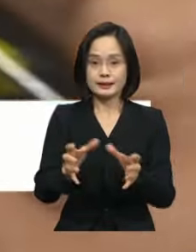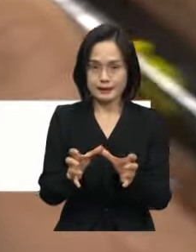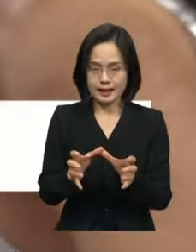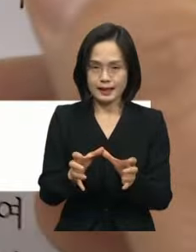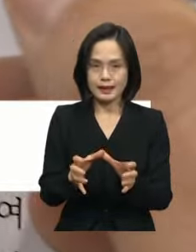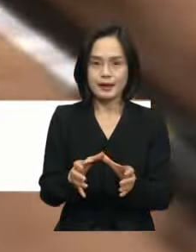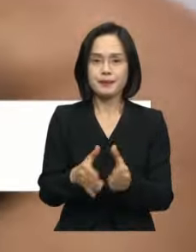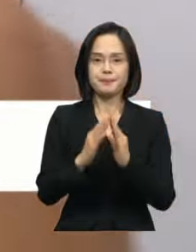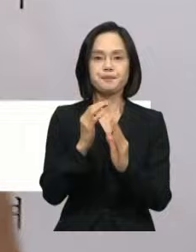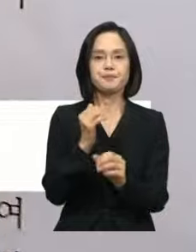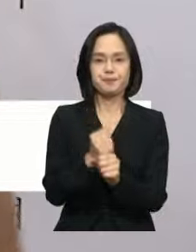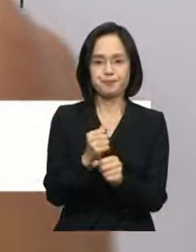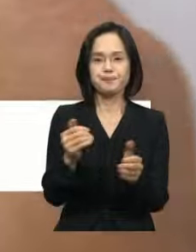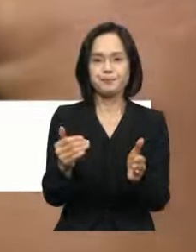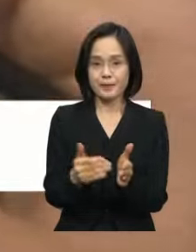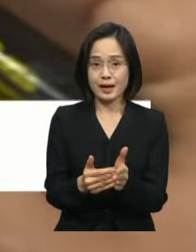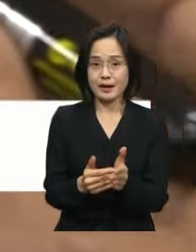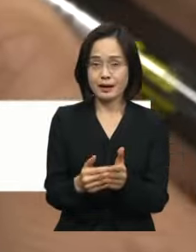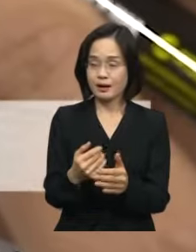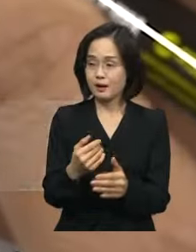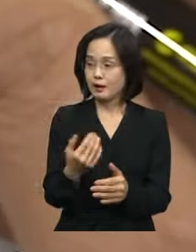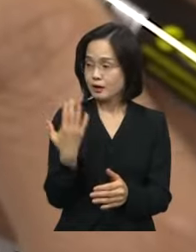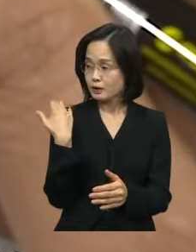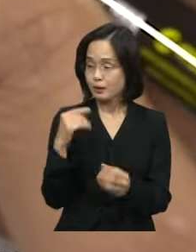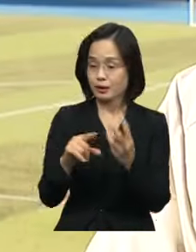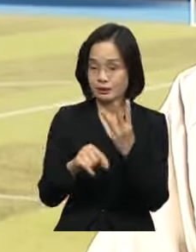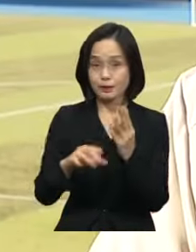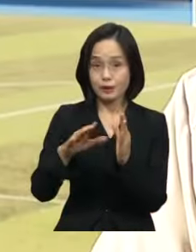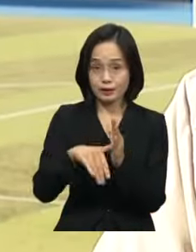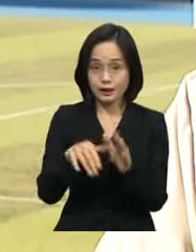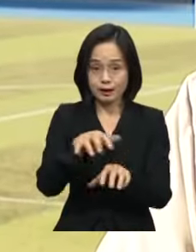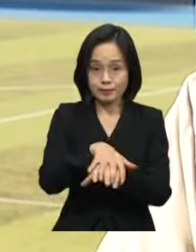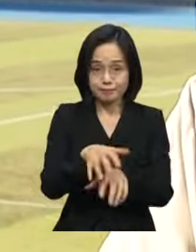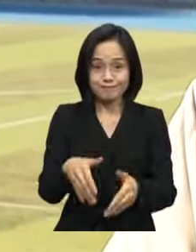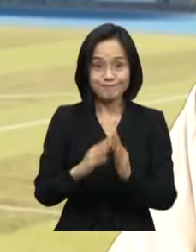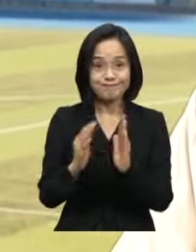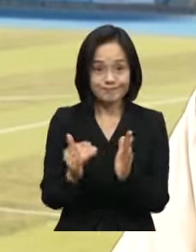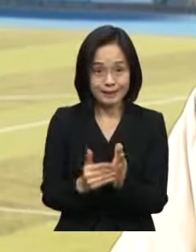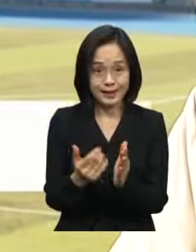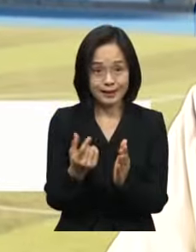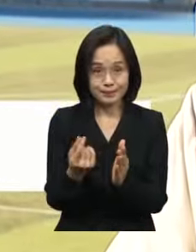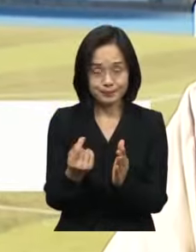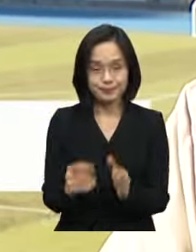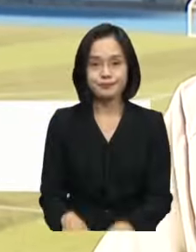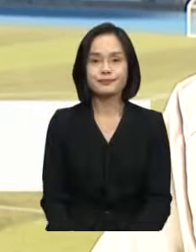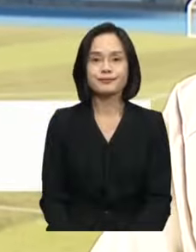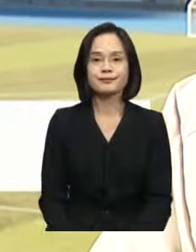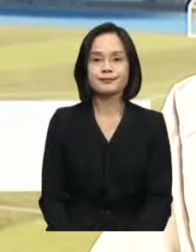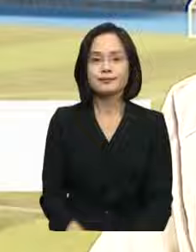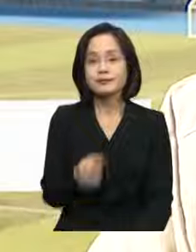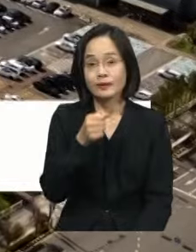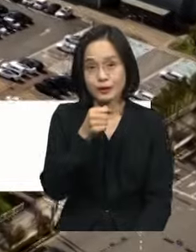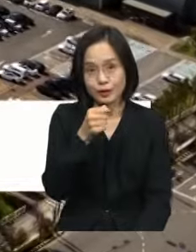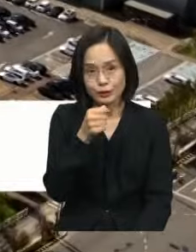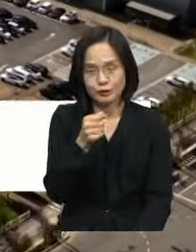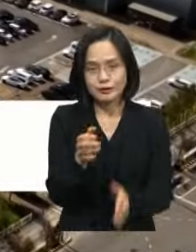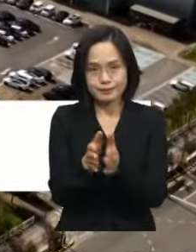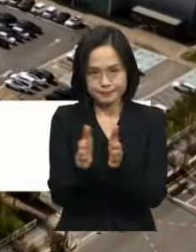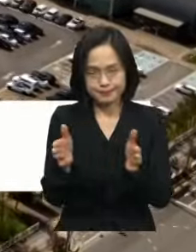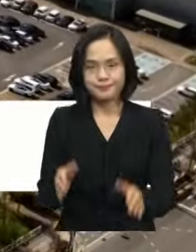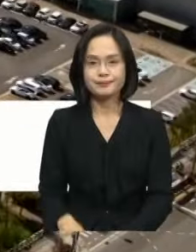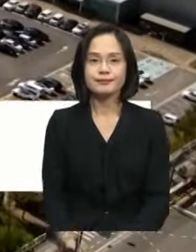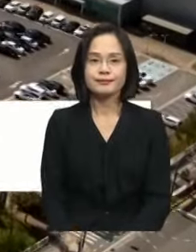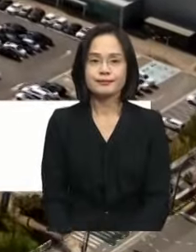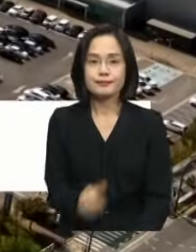발족하였습니다네 지난 3월부터 이제 발해서 활동하고 계신 것으로 저희가 알고 있는데 인터뷰 본론으로 들어가 보자면 어 하남시가